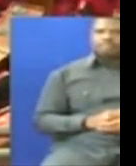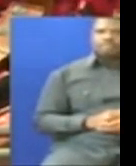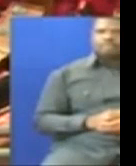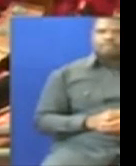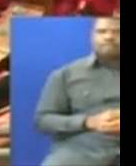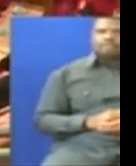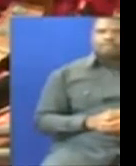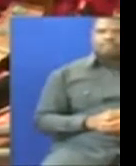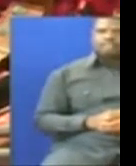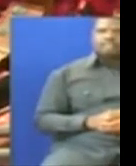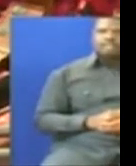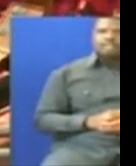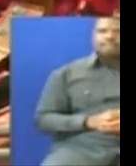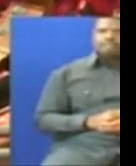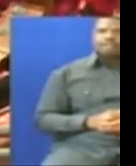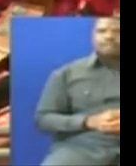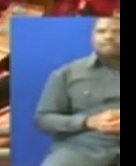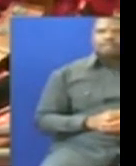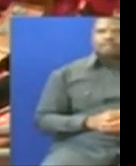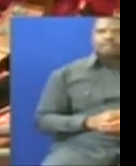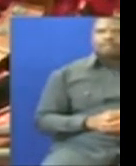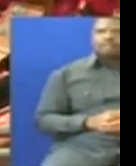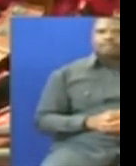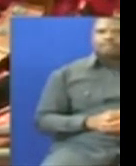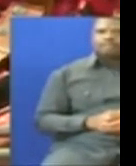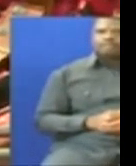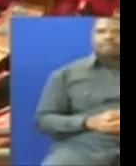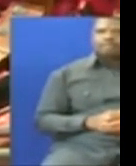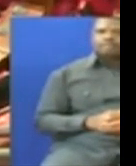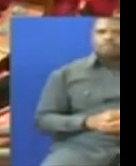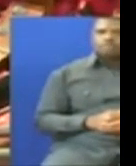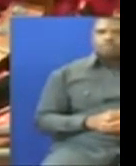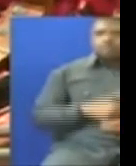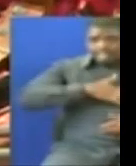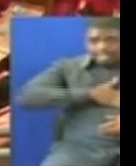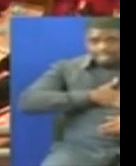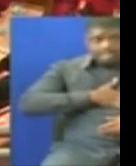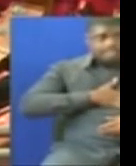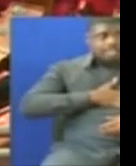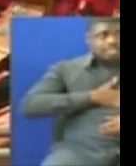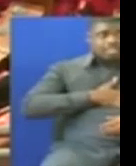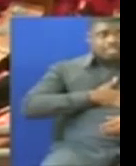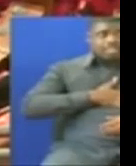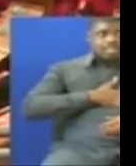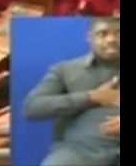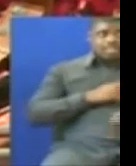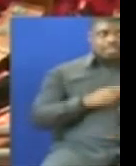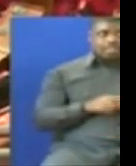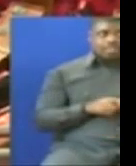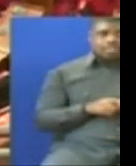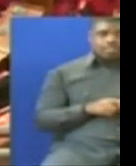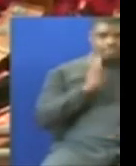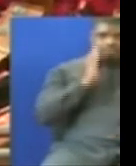Asante sana mheshimiwa Naibu Spika, na mimi kunipatia fursa hii kuchangia